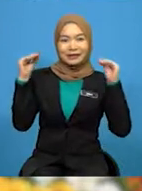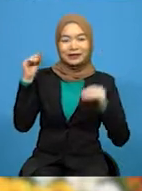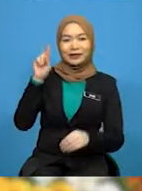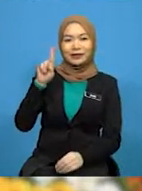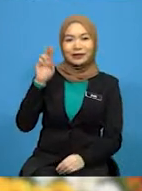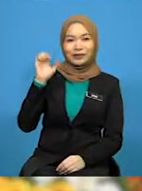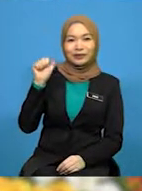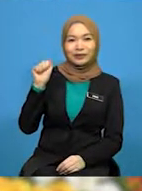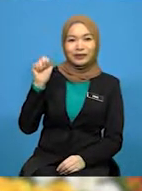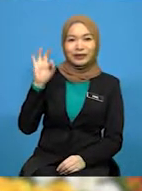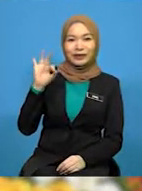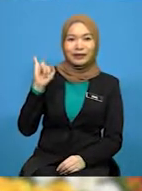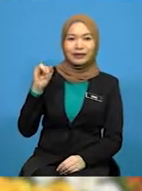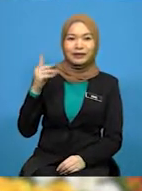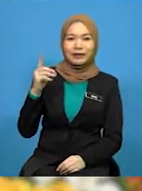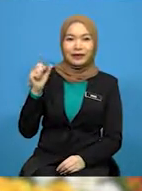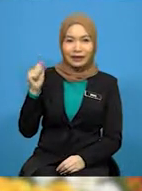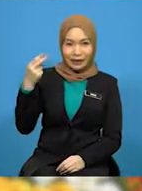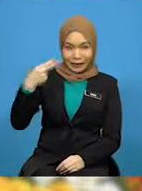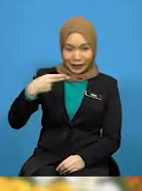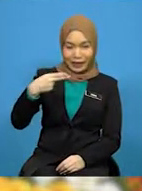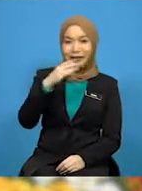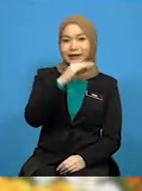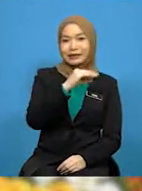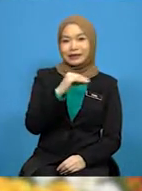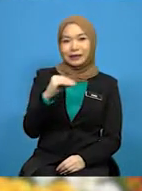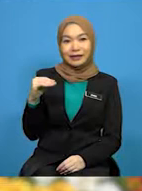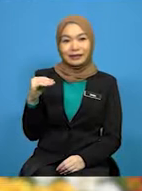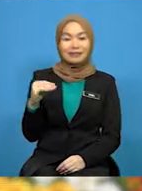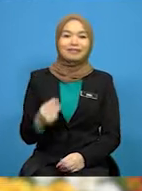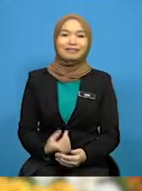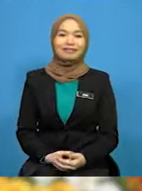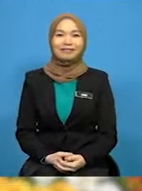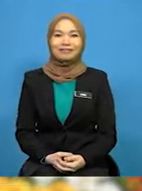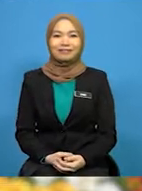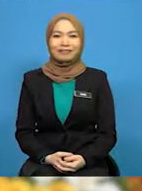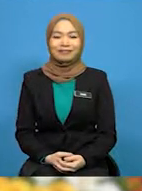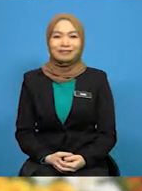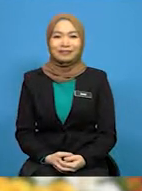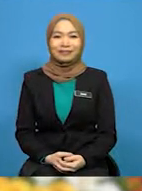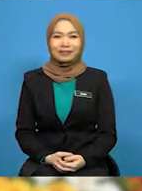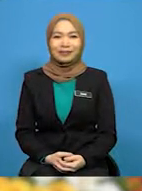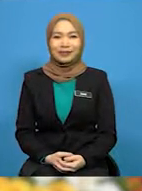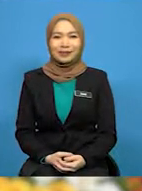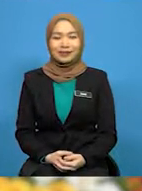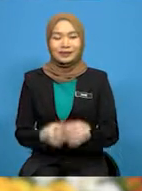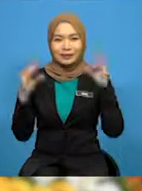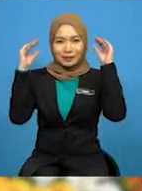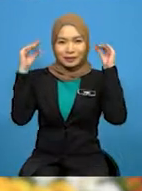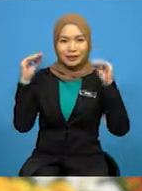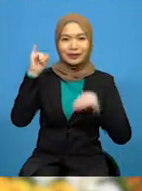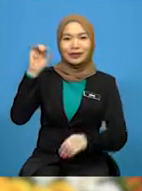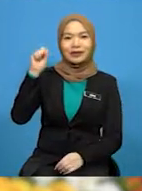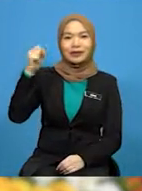6 SMK Teluk Datuk Banting. Apa khabar, Cikgu? Baik. Dan di sebelah kiri saya, Cikgu Ishak